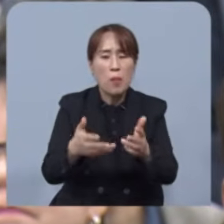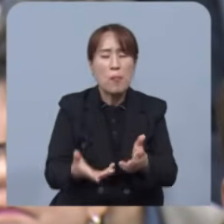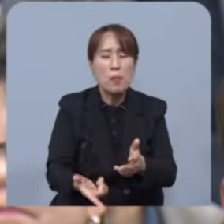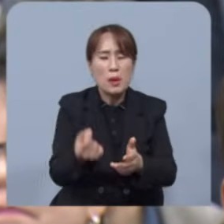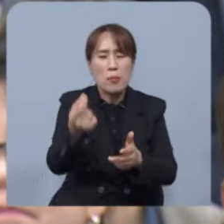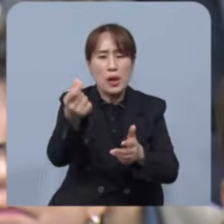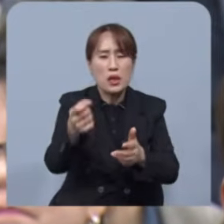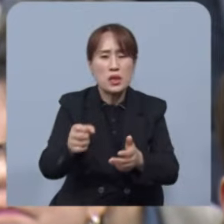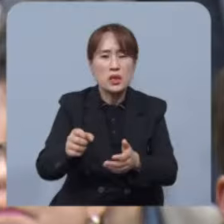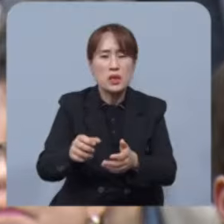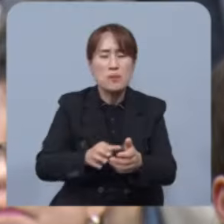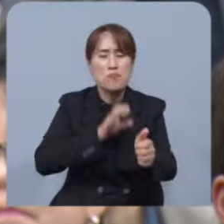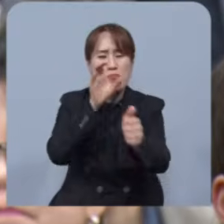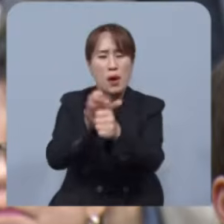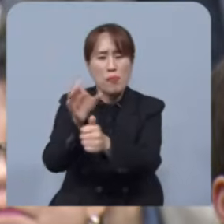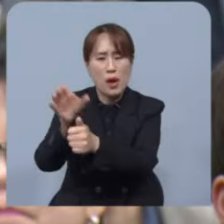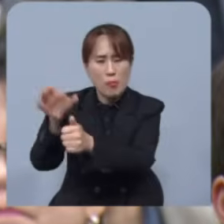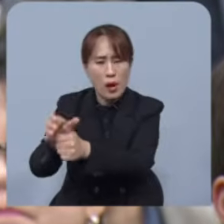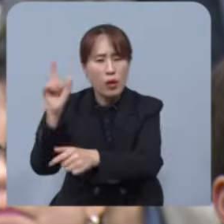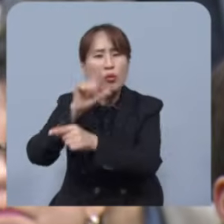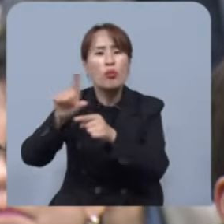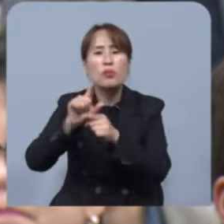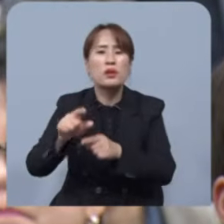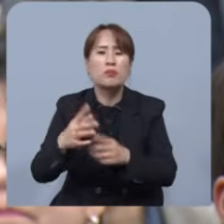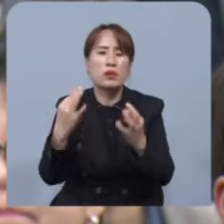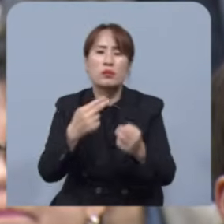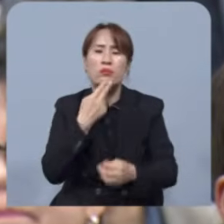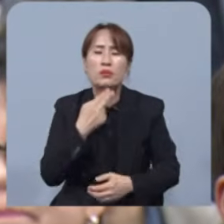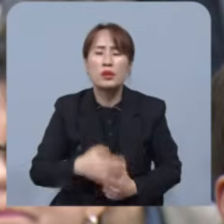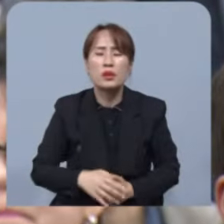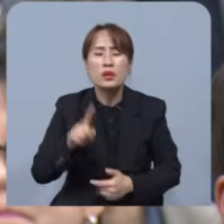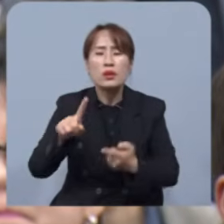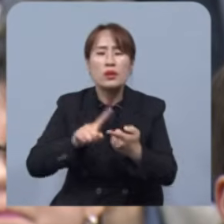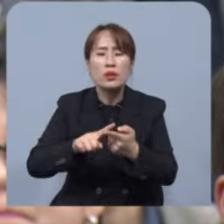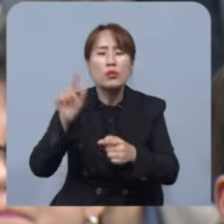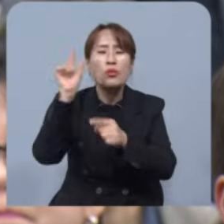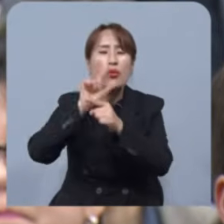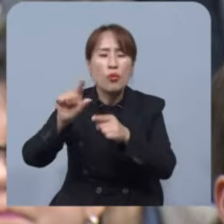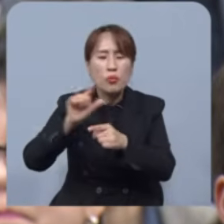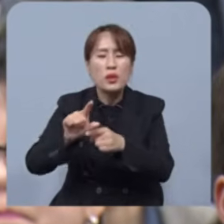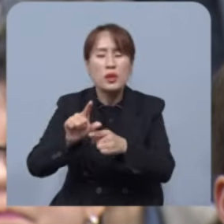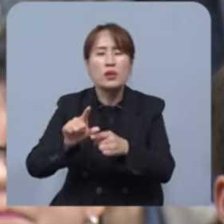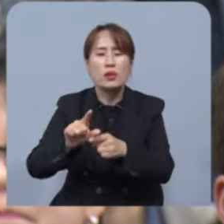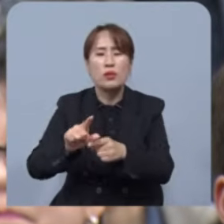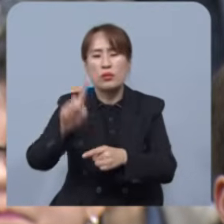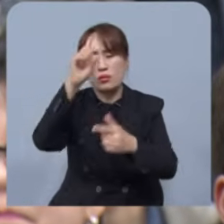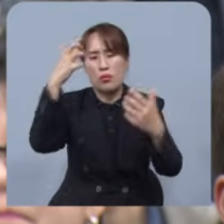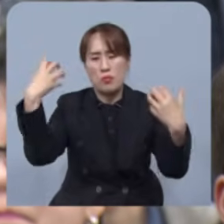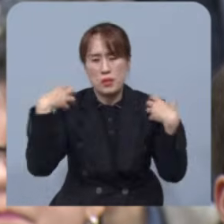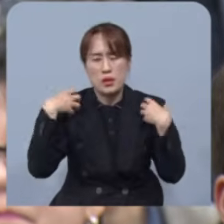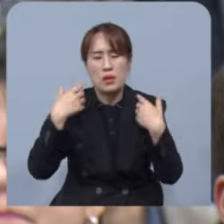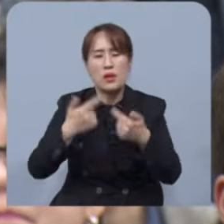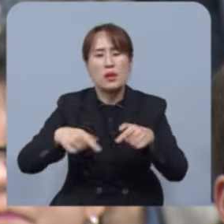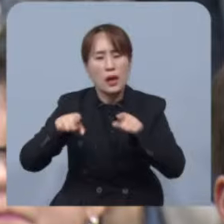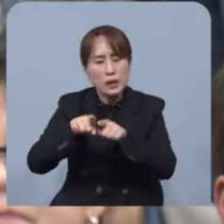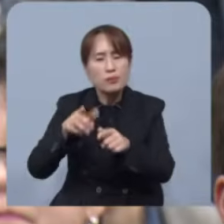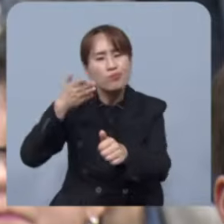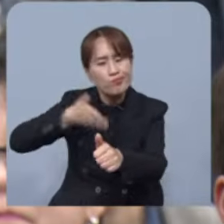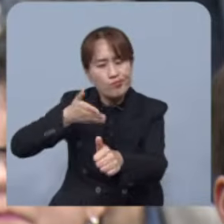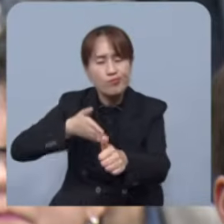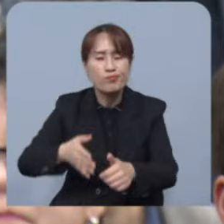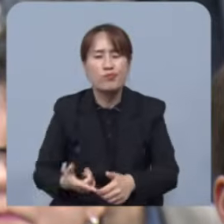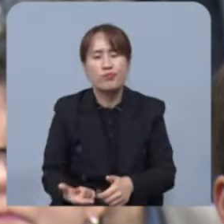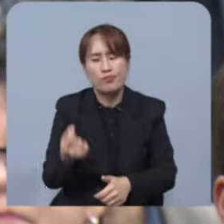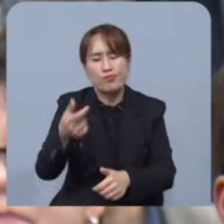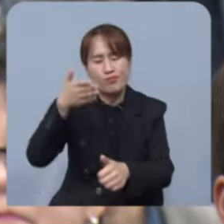있는 그런 토대에 대한 고민이 부족한 것 같습니다. 그래서 그런 부분에 대한 것을 정부 차원에서 고민을